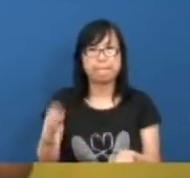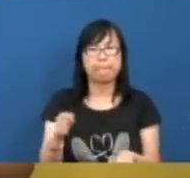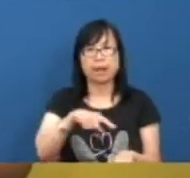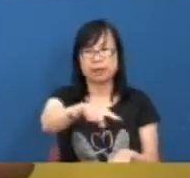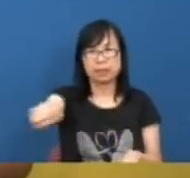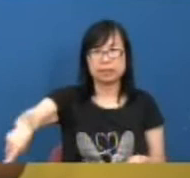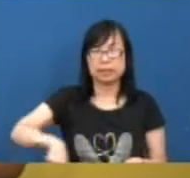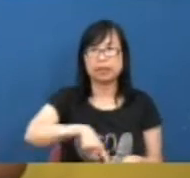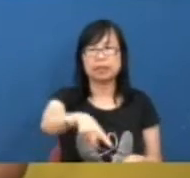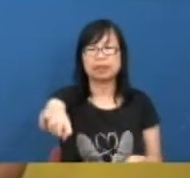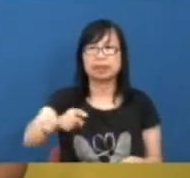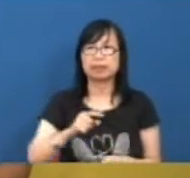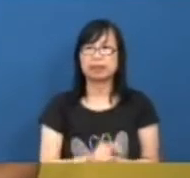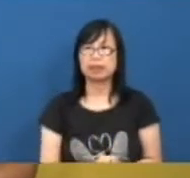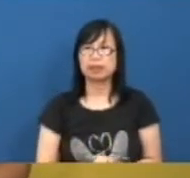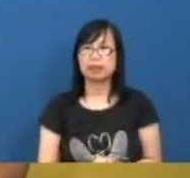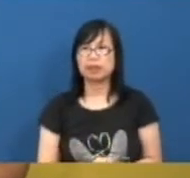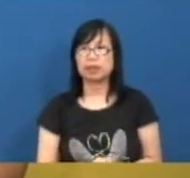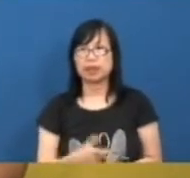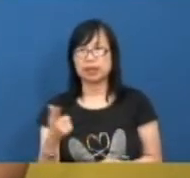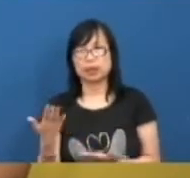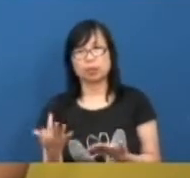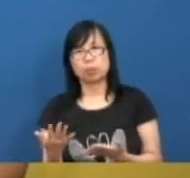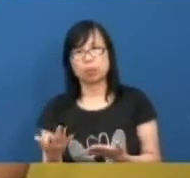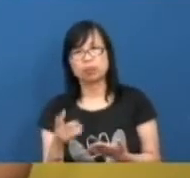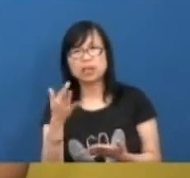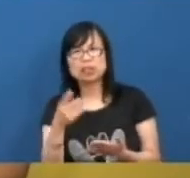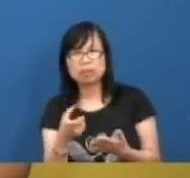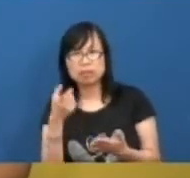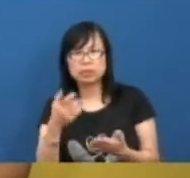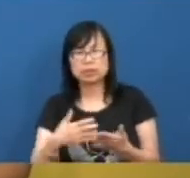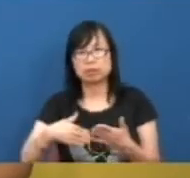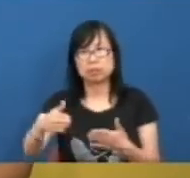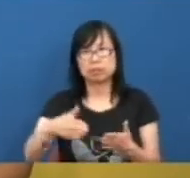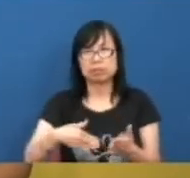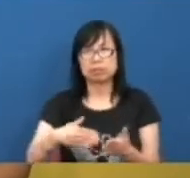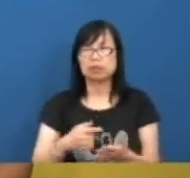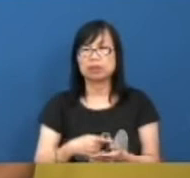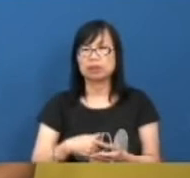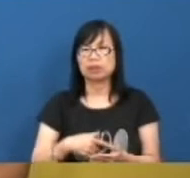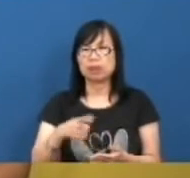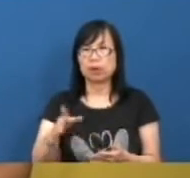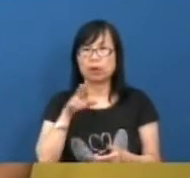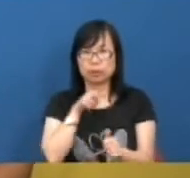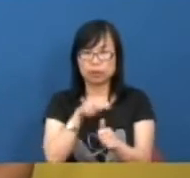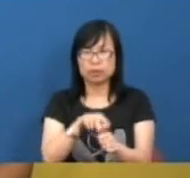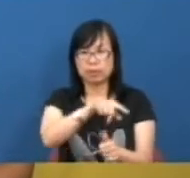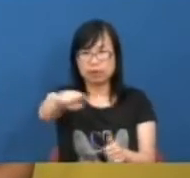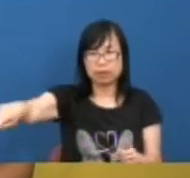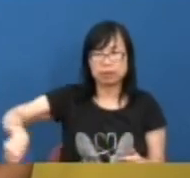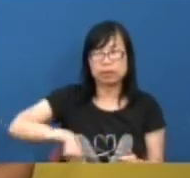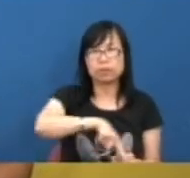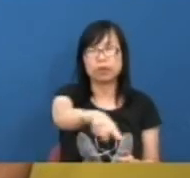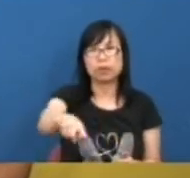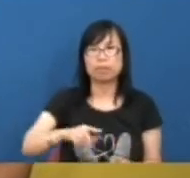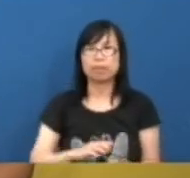佢個面粉價，佢哋你幾高嚟，佢幾高去。佢囤積咗之後咧，其實佢可以控制翻個市場。 係 其實呢樣